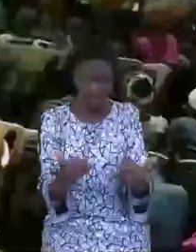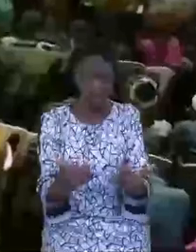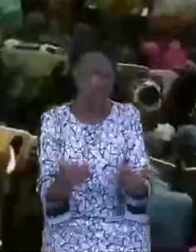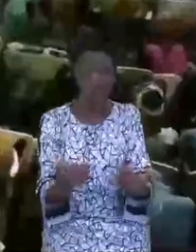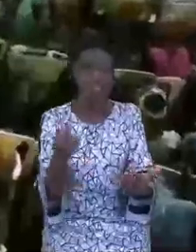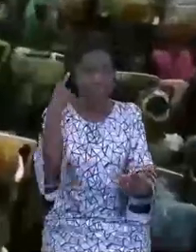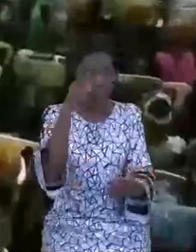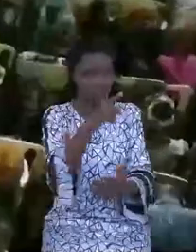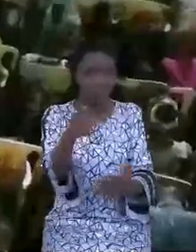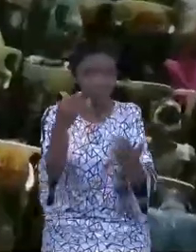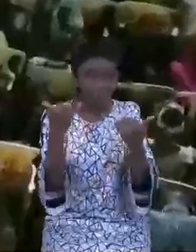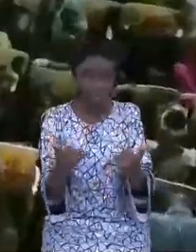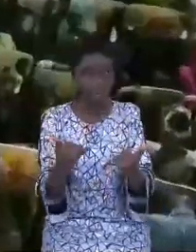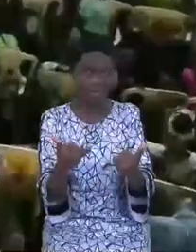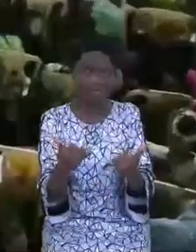Tu lèves ta main.